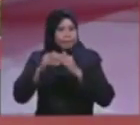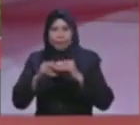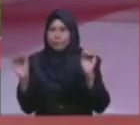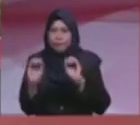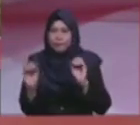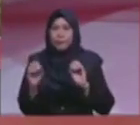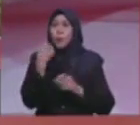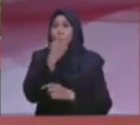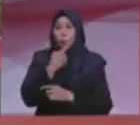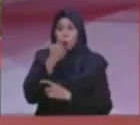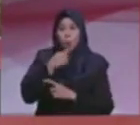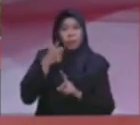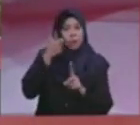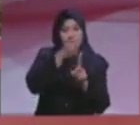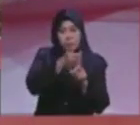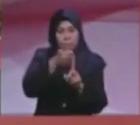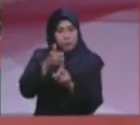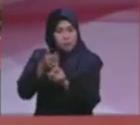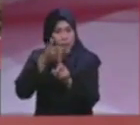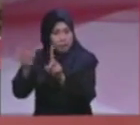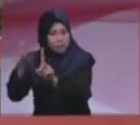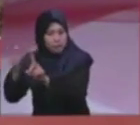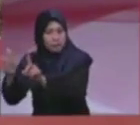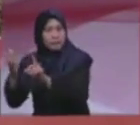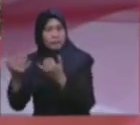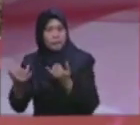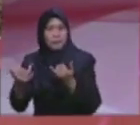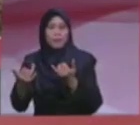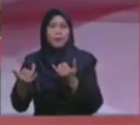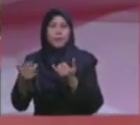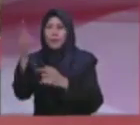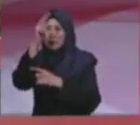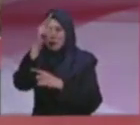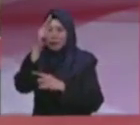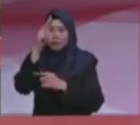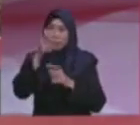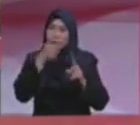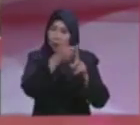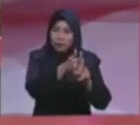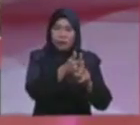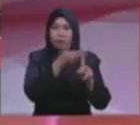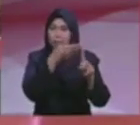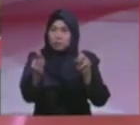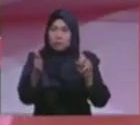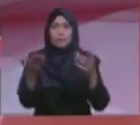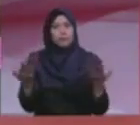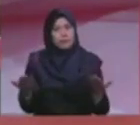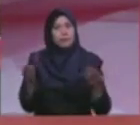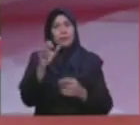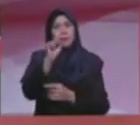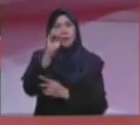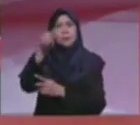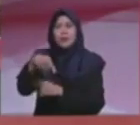yang melanggar arahan dan perintah yang dikeluarkan oleh kerajaan ini. SOP-SOP yang